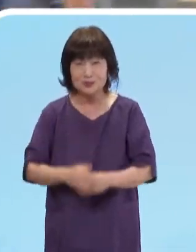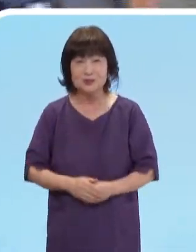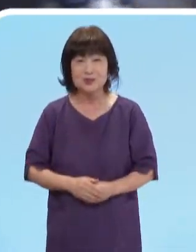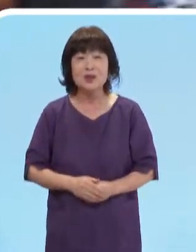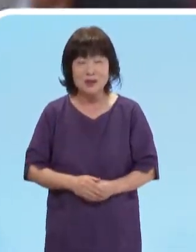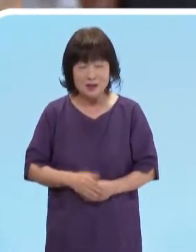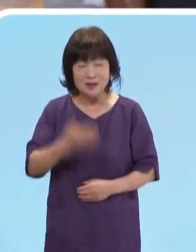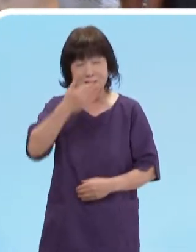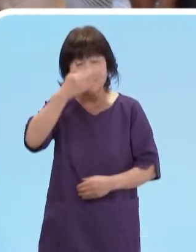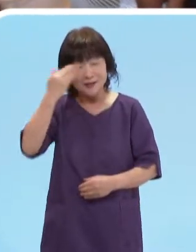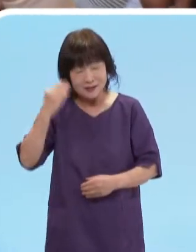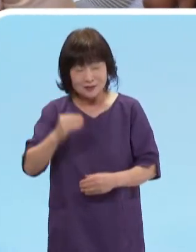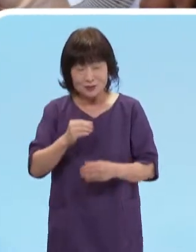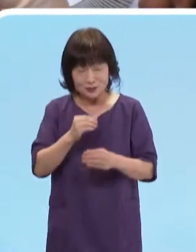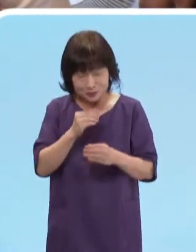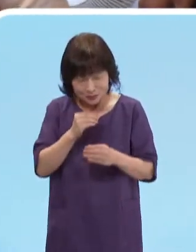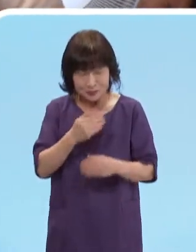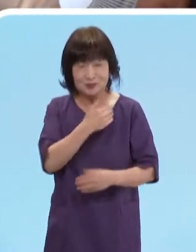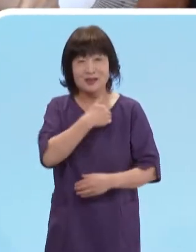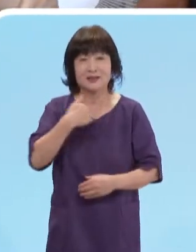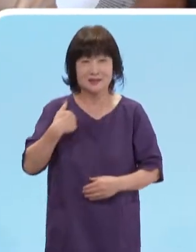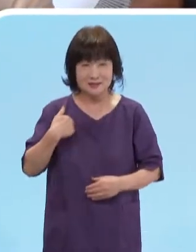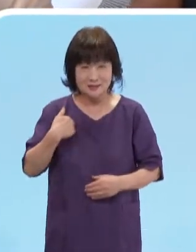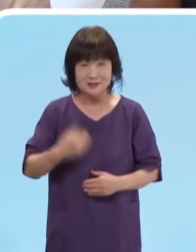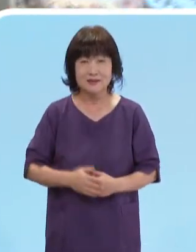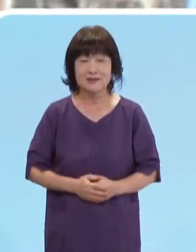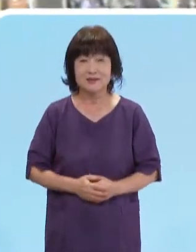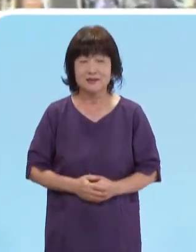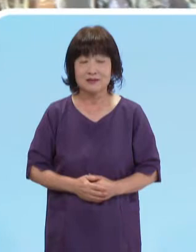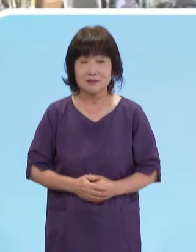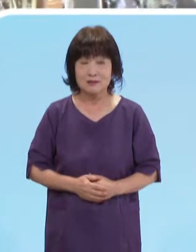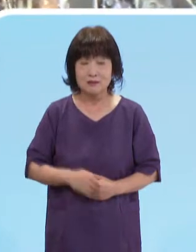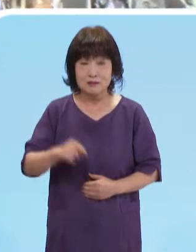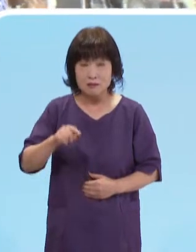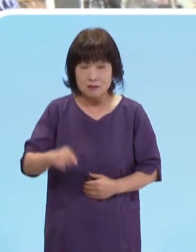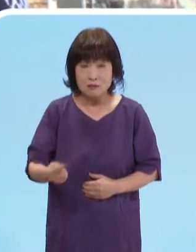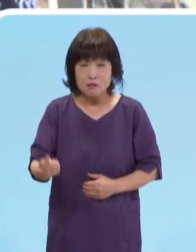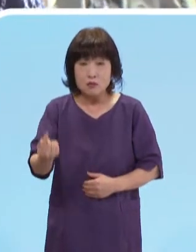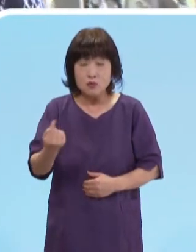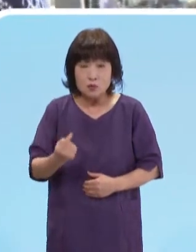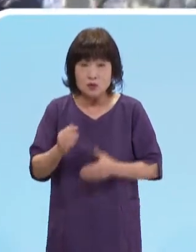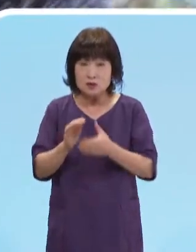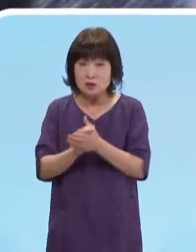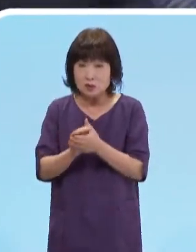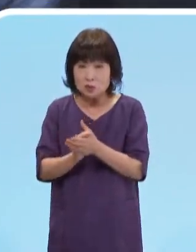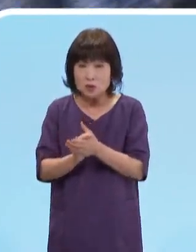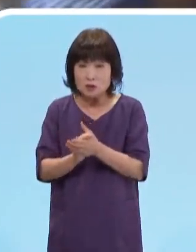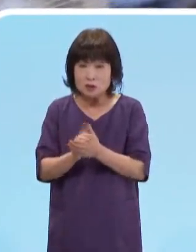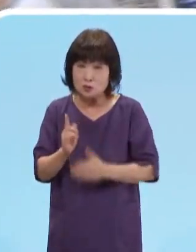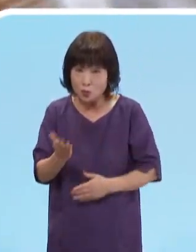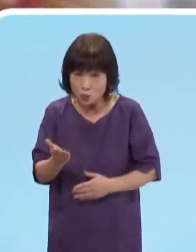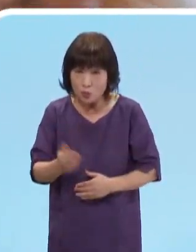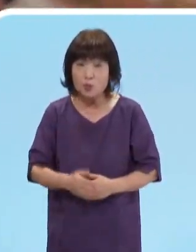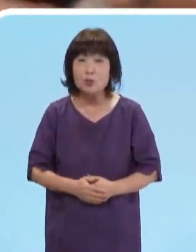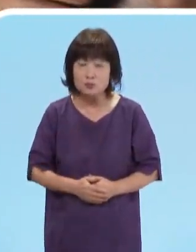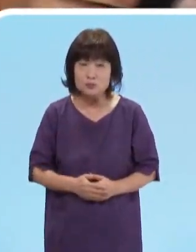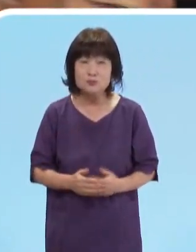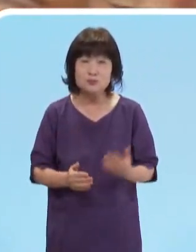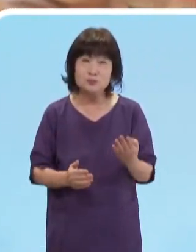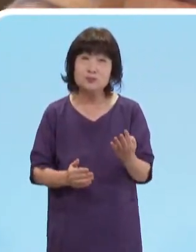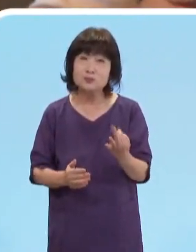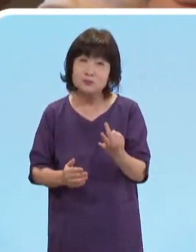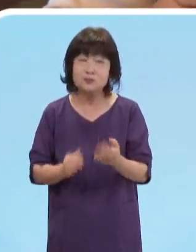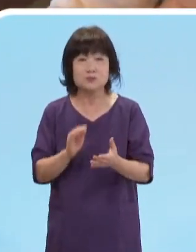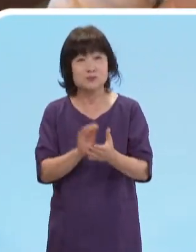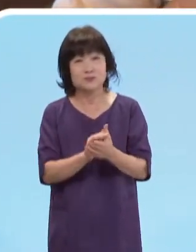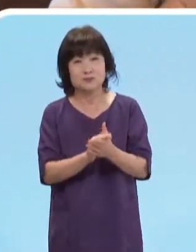手。 うん。 飲めた、やっと飲めた。 ここに来て、お友達できました？ まあ、ちょこちょこと見